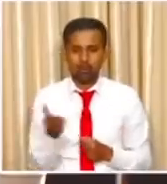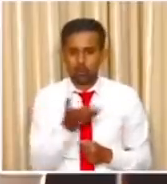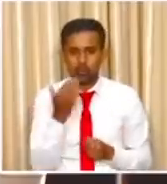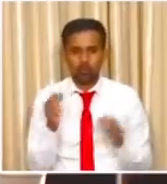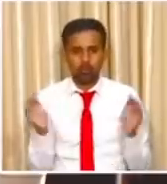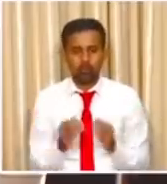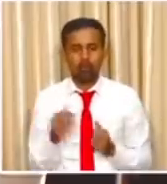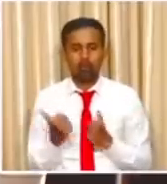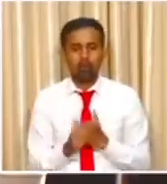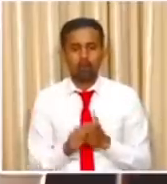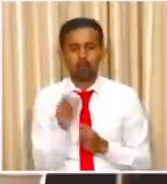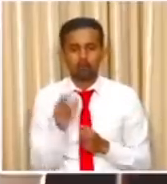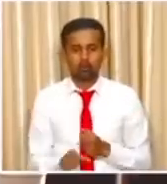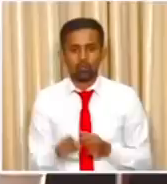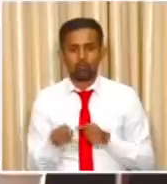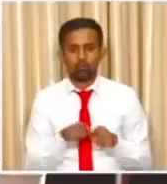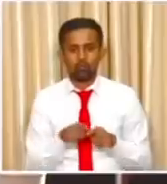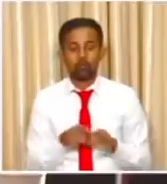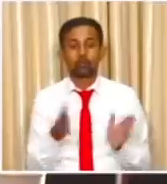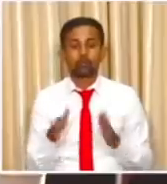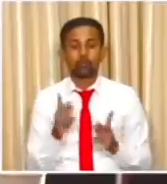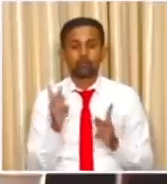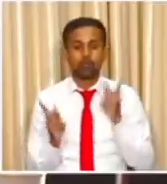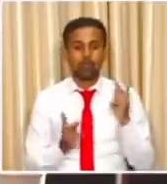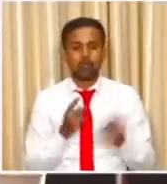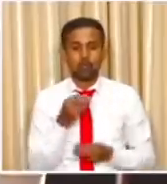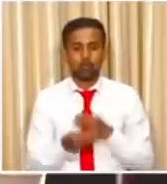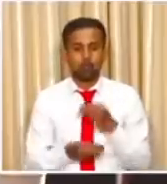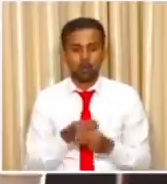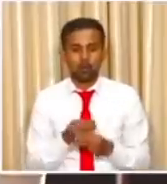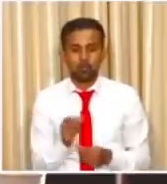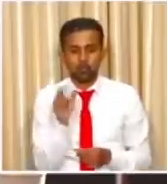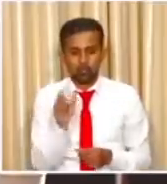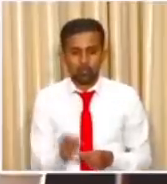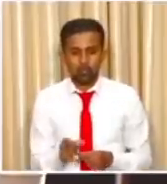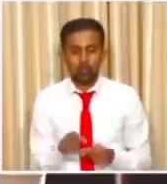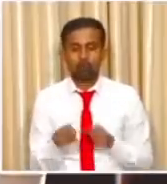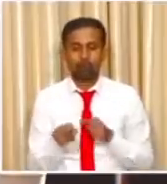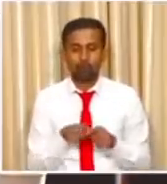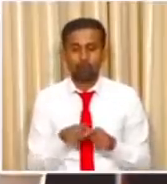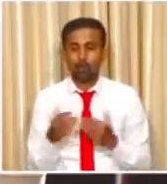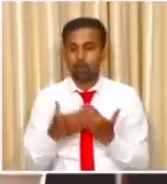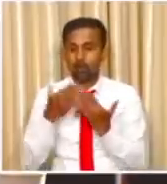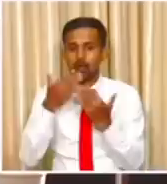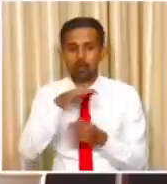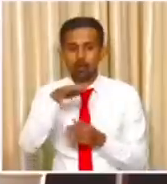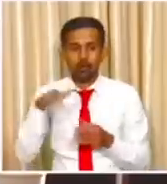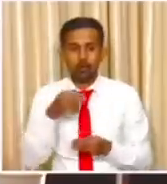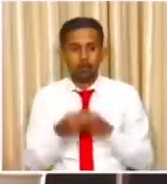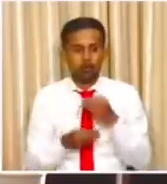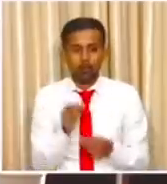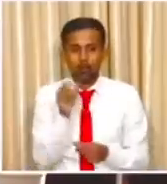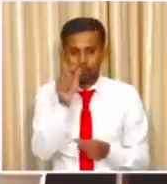කුඩා නිෂ්පාදකී. ඒ වගේම සංචාර කර්මාන්තයේ යෙදෙන ව්‍යවසායකින්, ඒ වගේම ඉදිකිරීම් කර්මාන්තයේ යෙදෙන